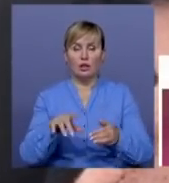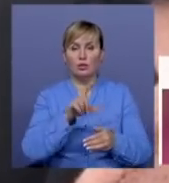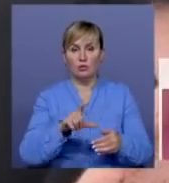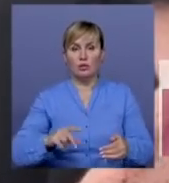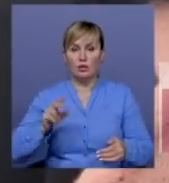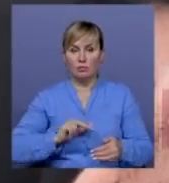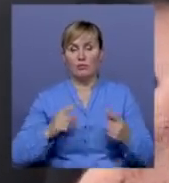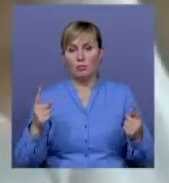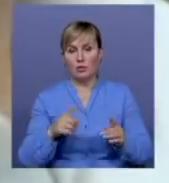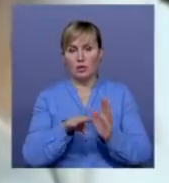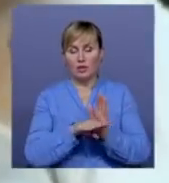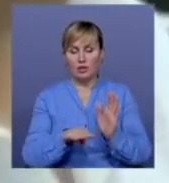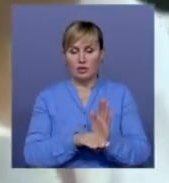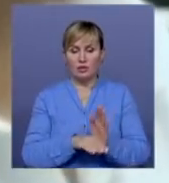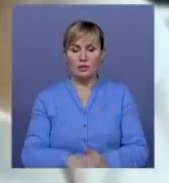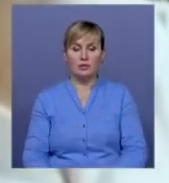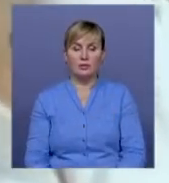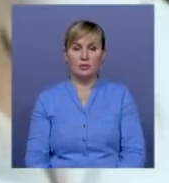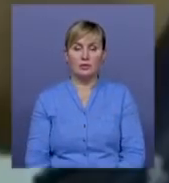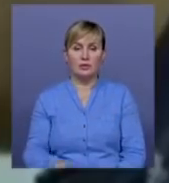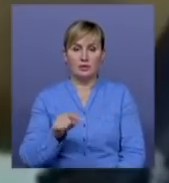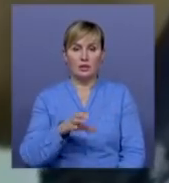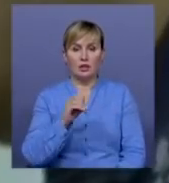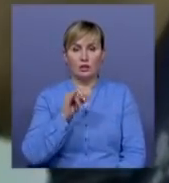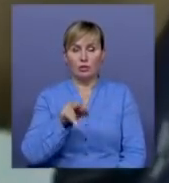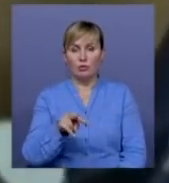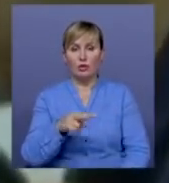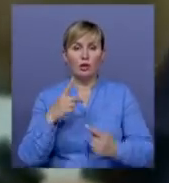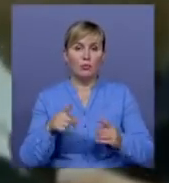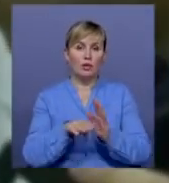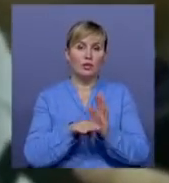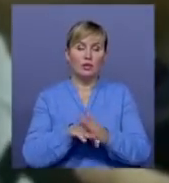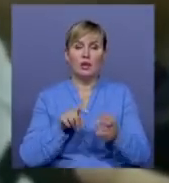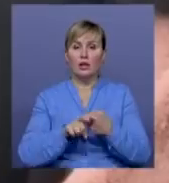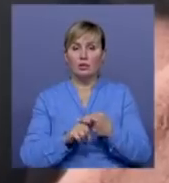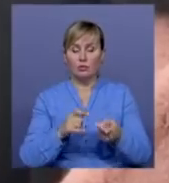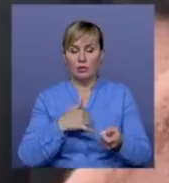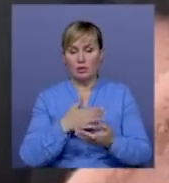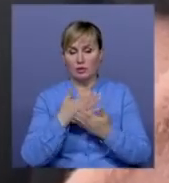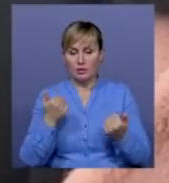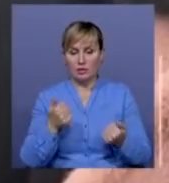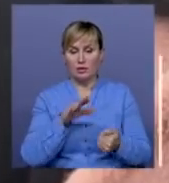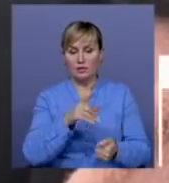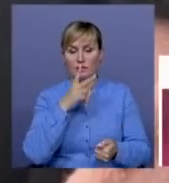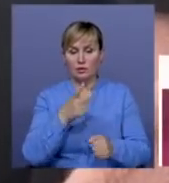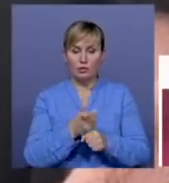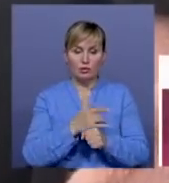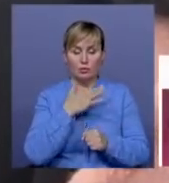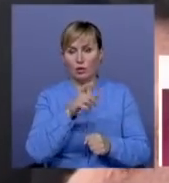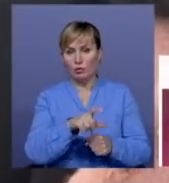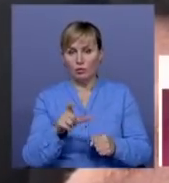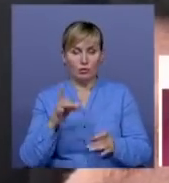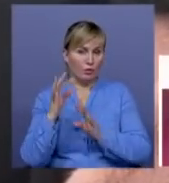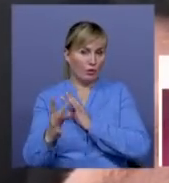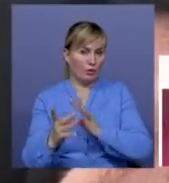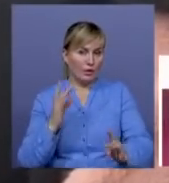работают в обычном режиме, все в порядке. А здесь в Сеуле какого-то особого режима карантина нет. Как вы видите, очень много людей ходят на